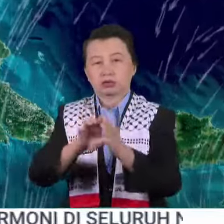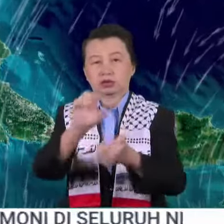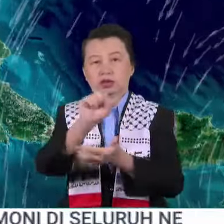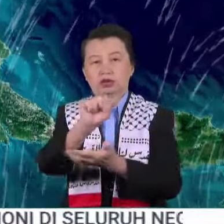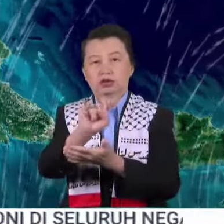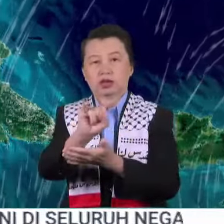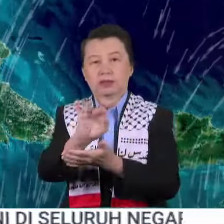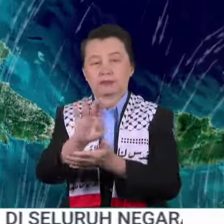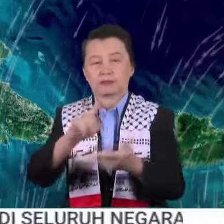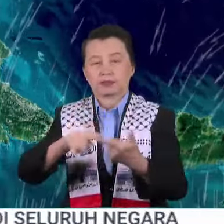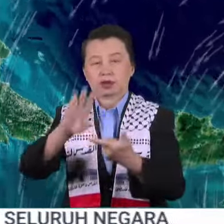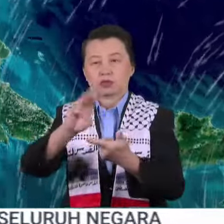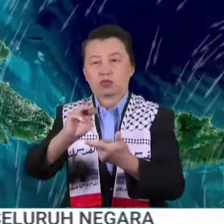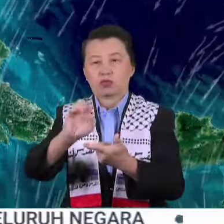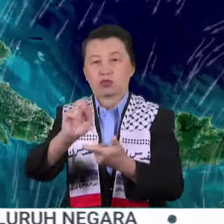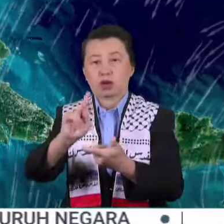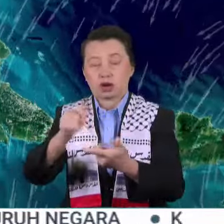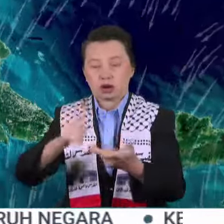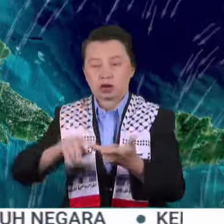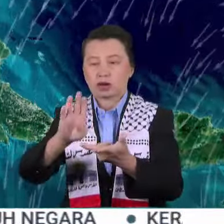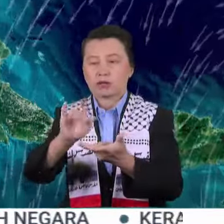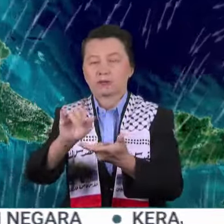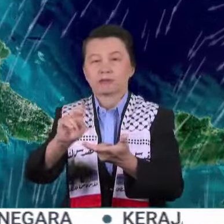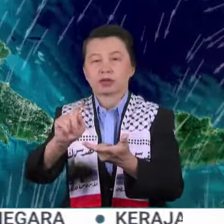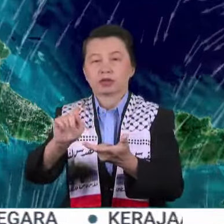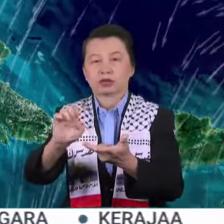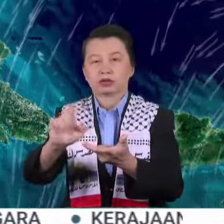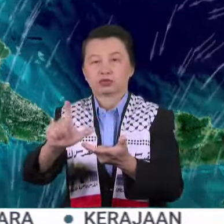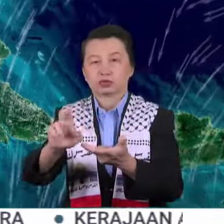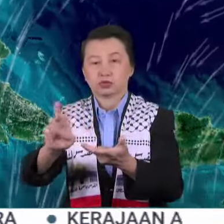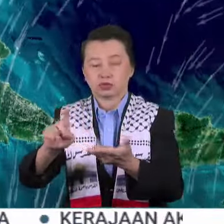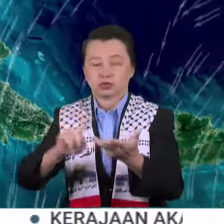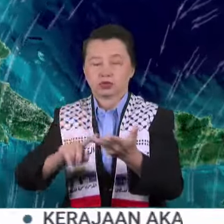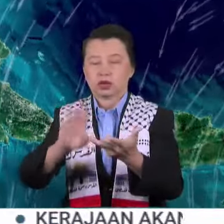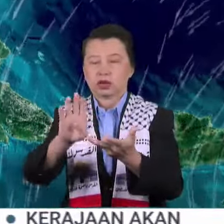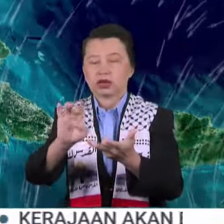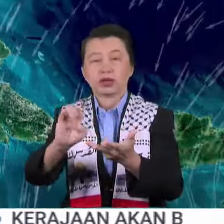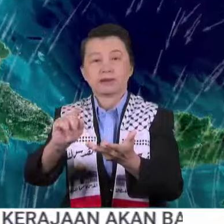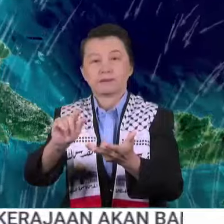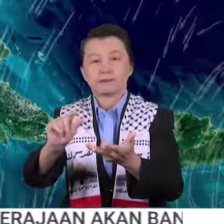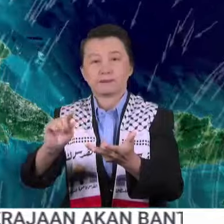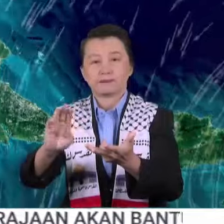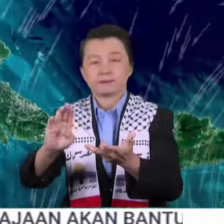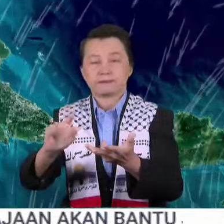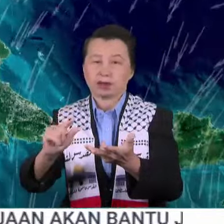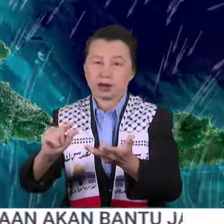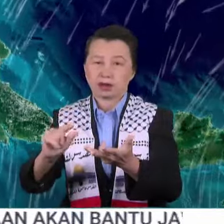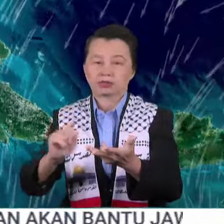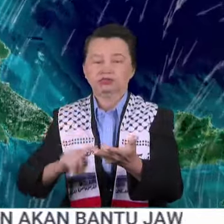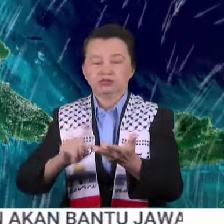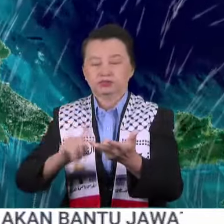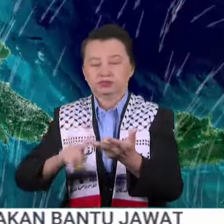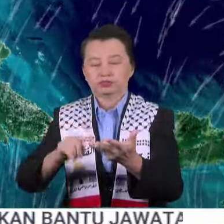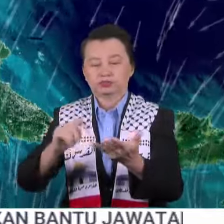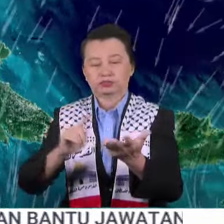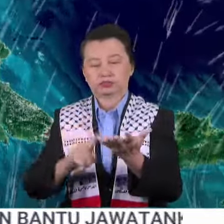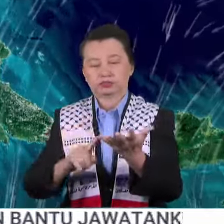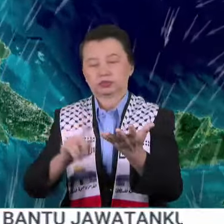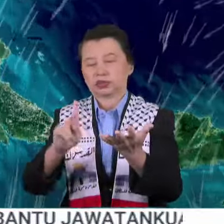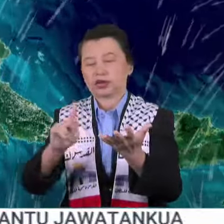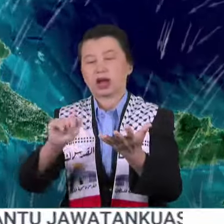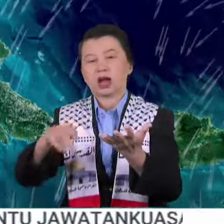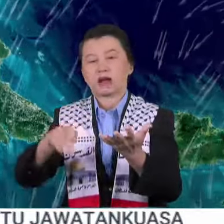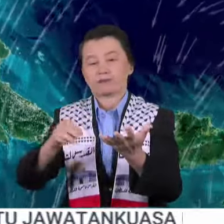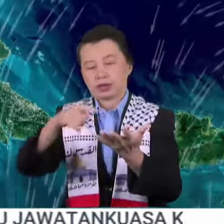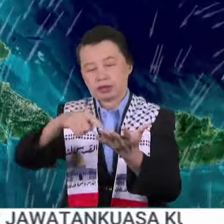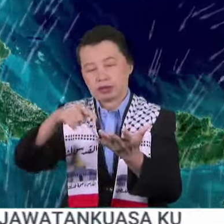Sibu, Mukah, Bintulu dan juga Limbang. Dan ribut petir terutamanya untuk kawasan Limbang dan juga Kapit dijangka